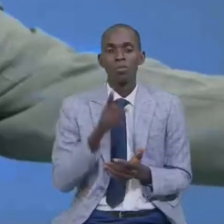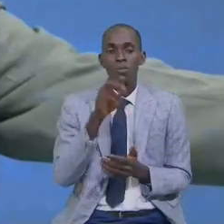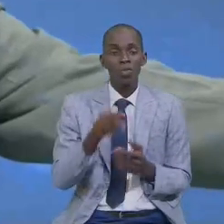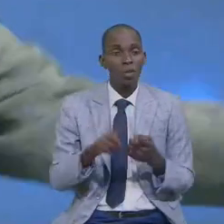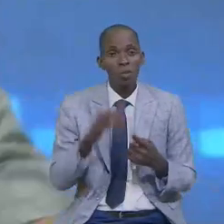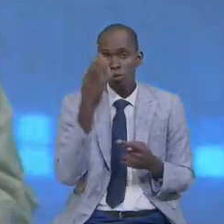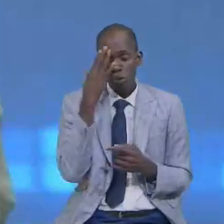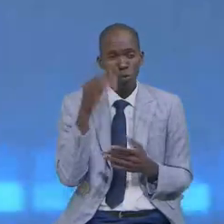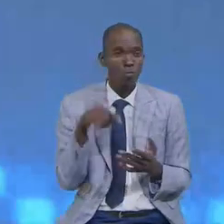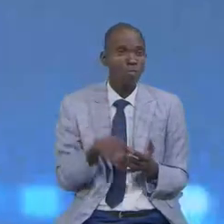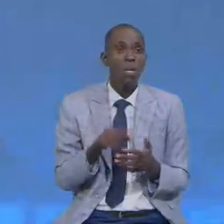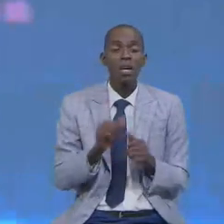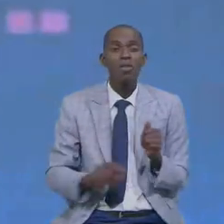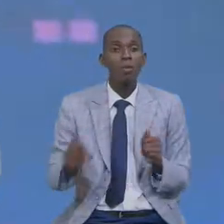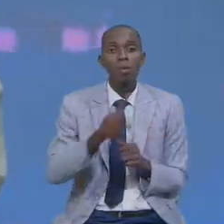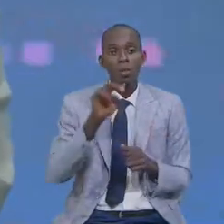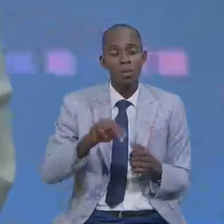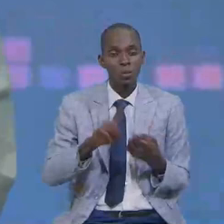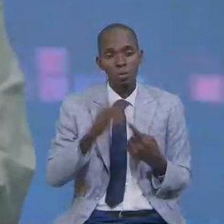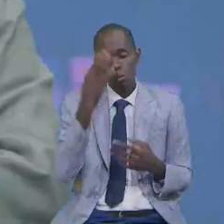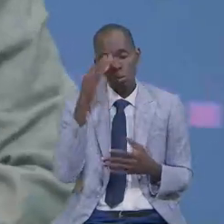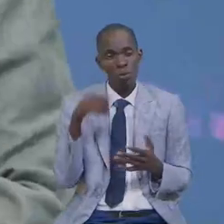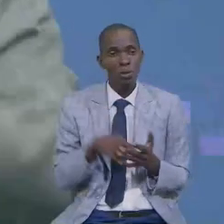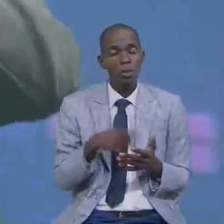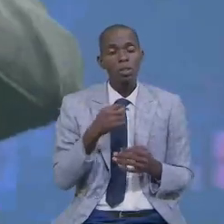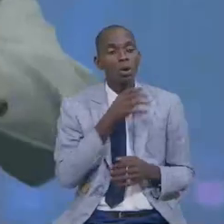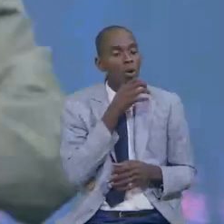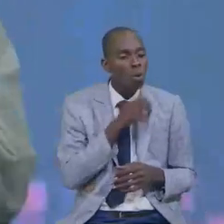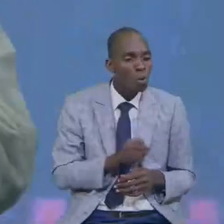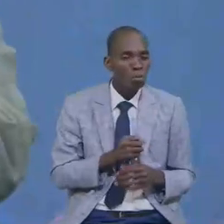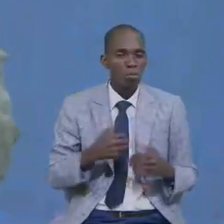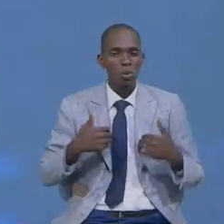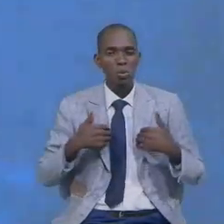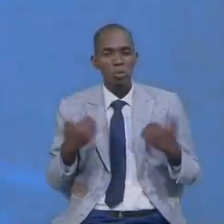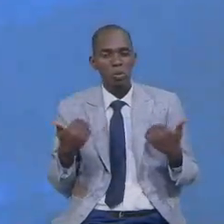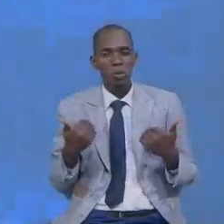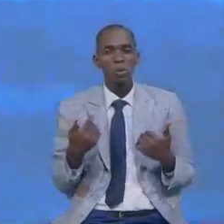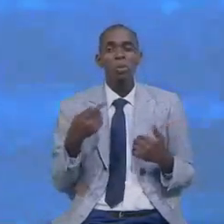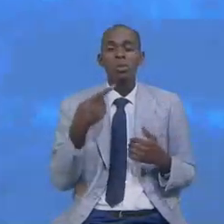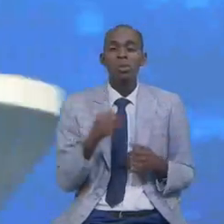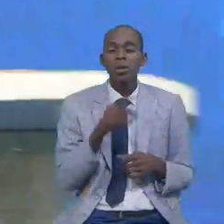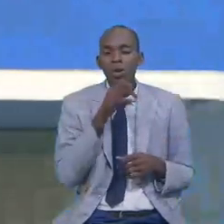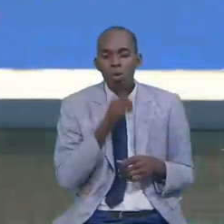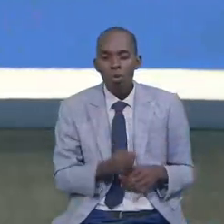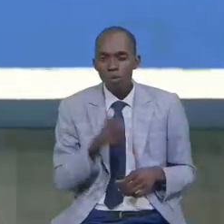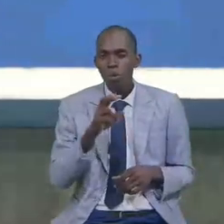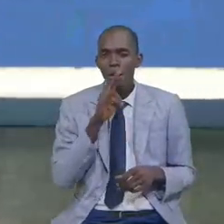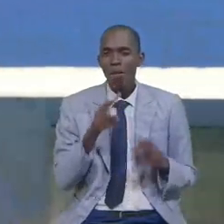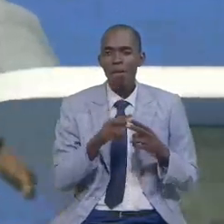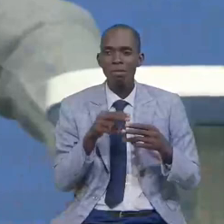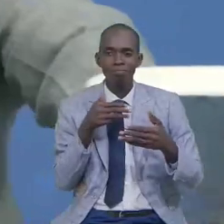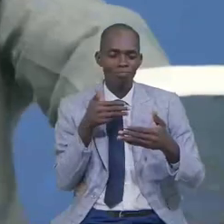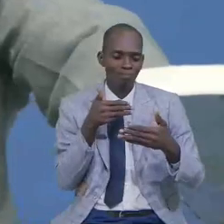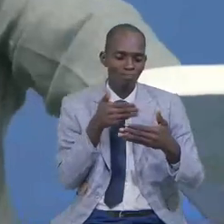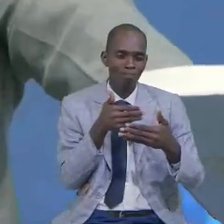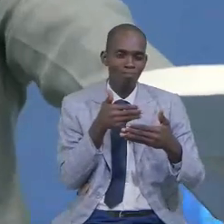Sachez-le tous, tout le monde doit le savoir. Les vieux, les jeunes, les vieux, vous êtes très proches, vous êtes plus proches